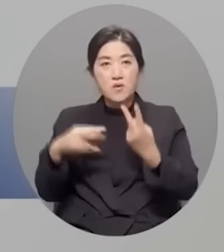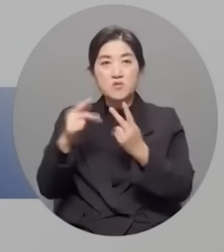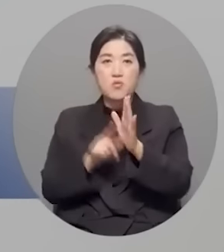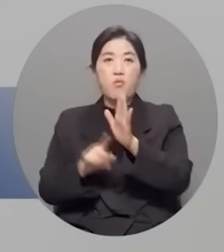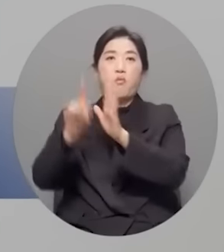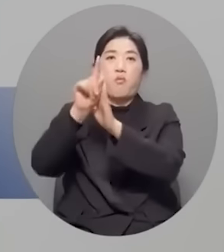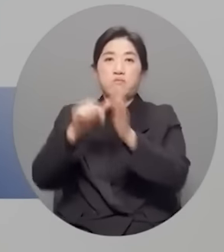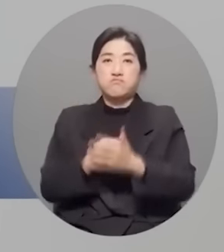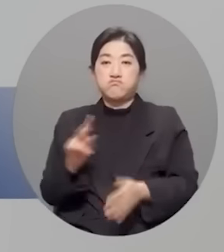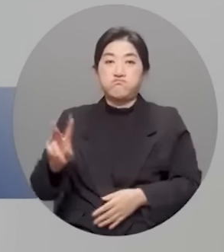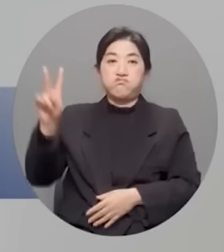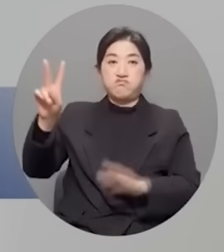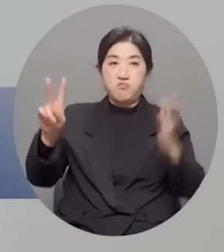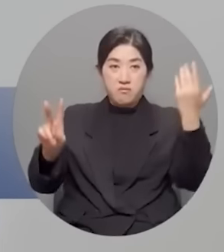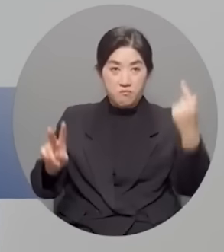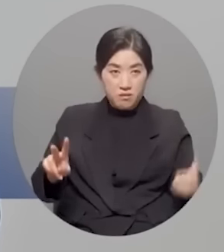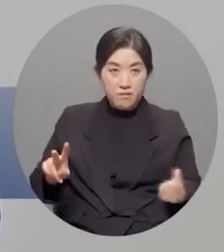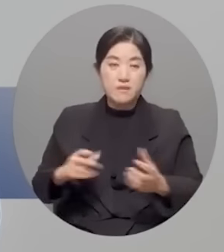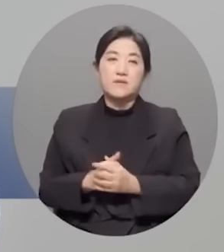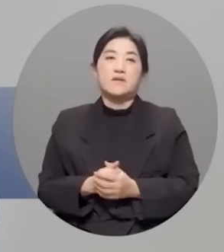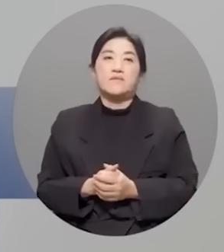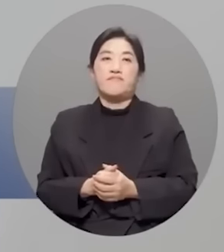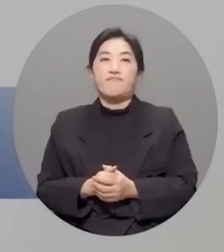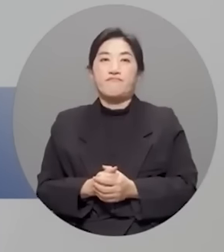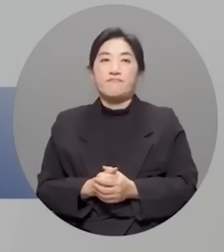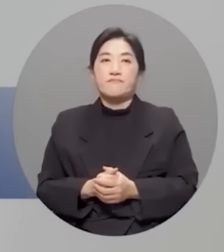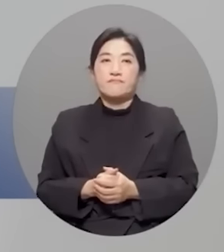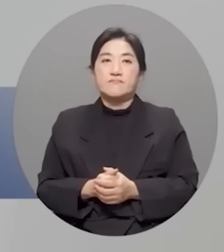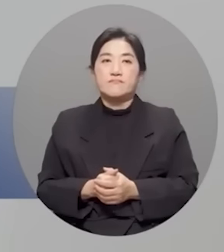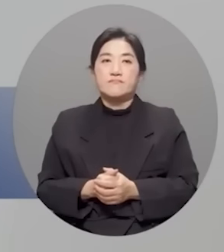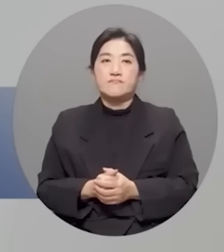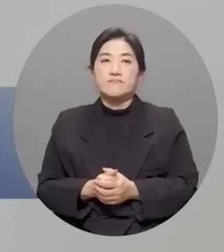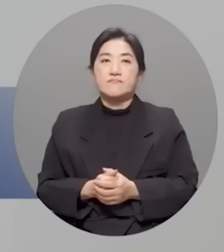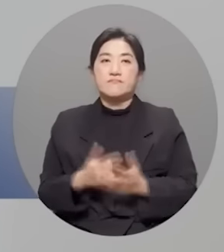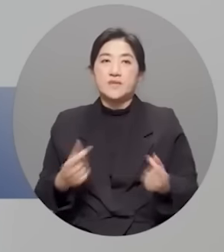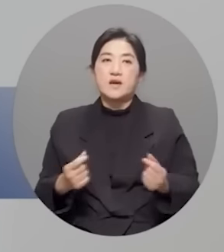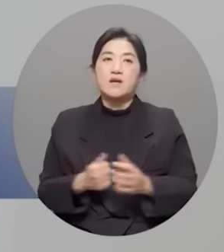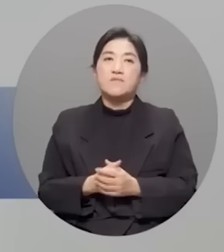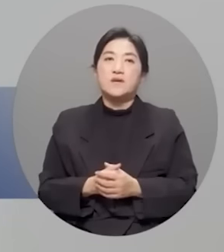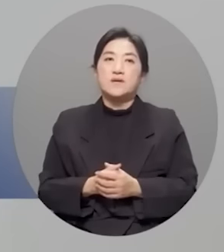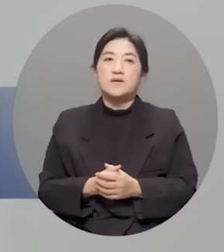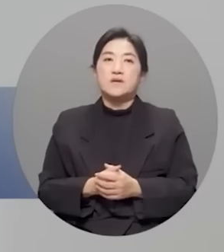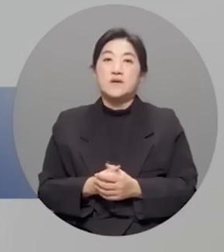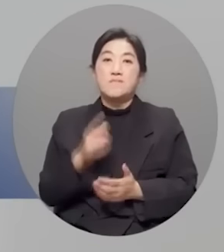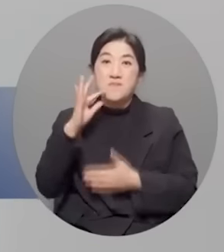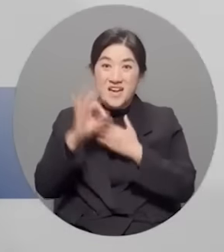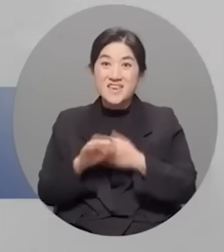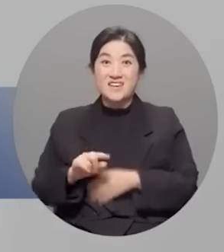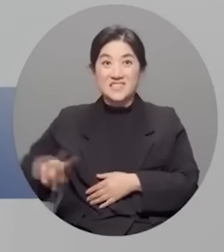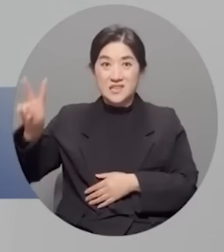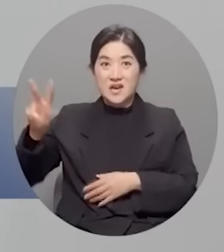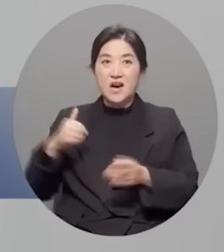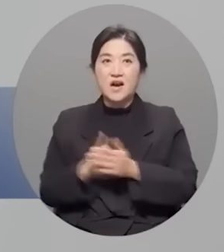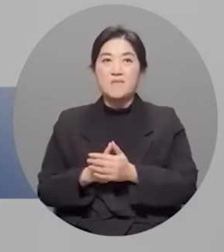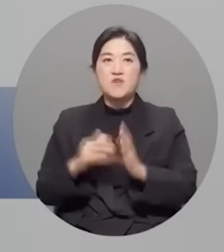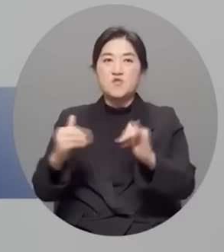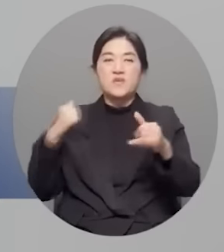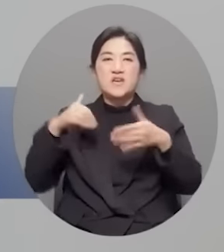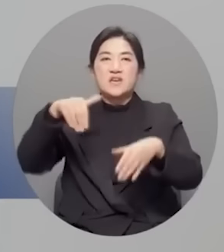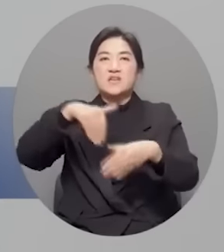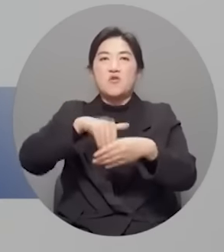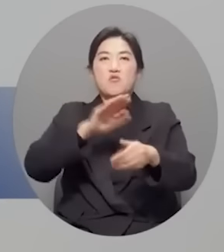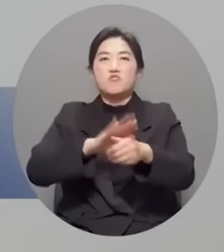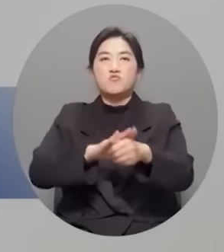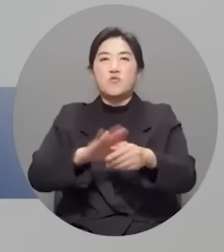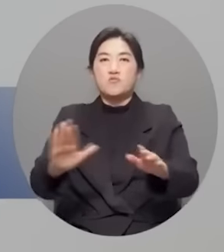올랐다 이런 정도면 있는 거 아니에요 그러면 노골적인 국민의 힘의 선거운동